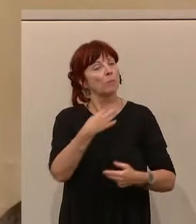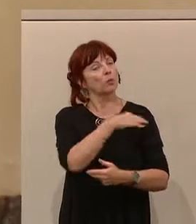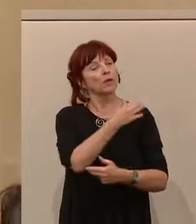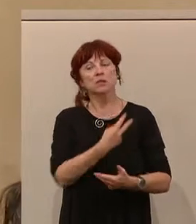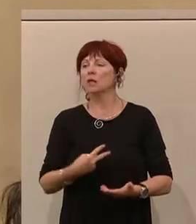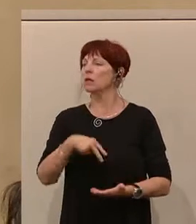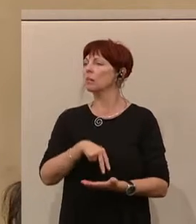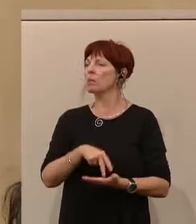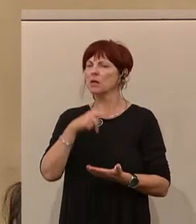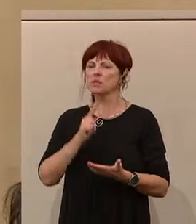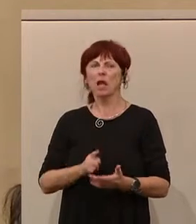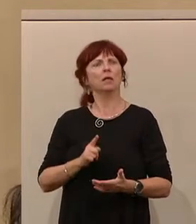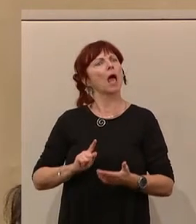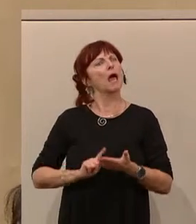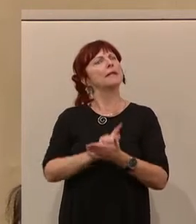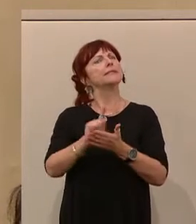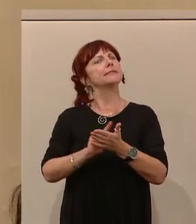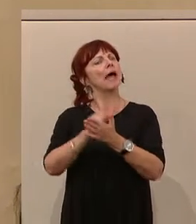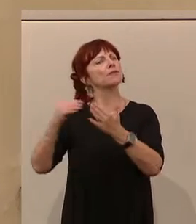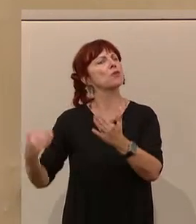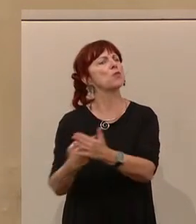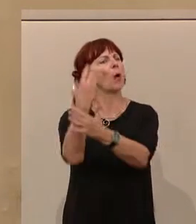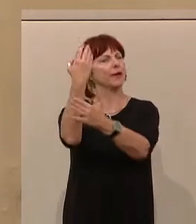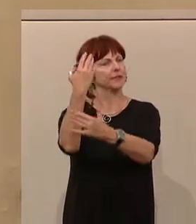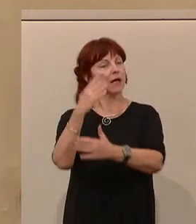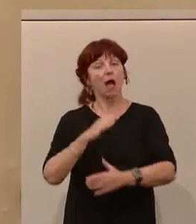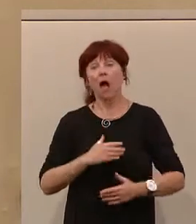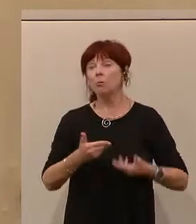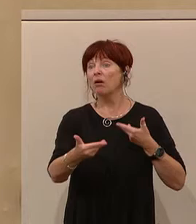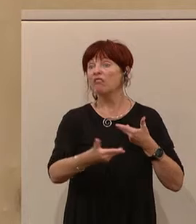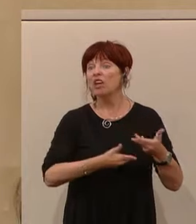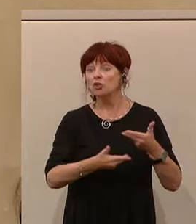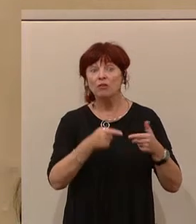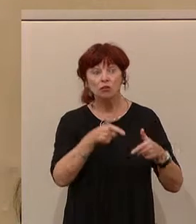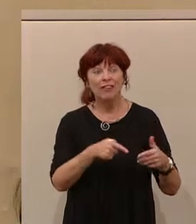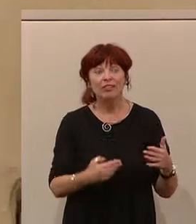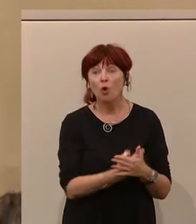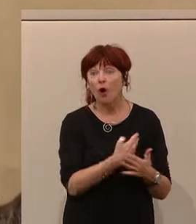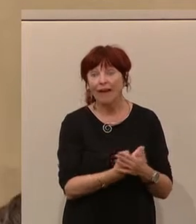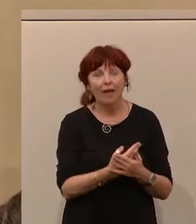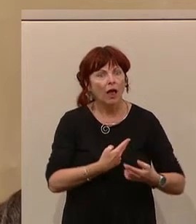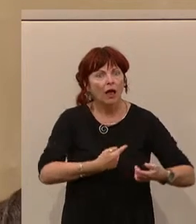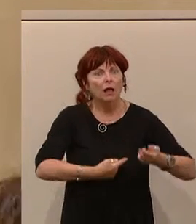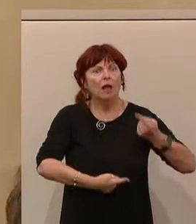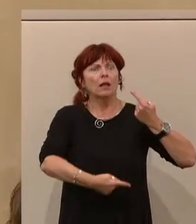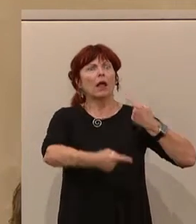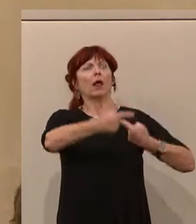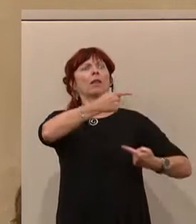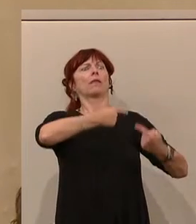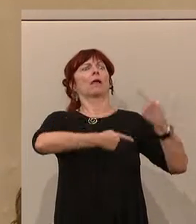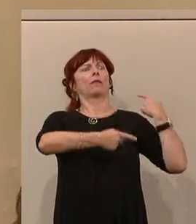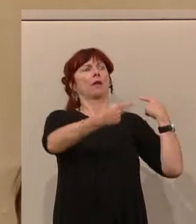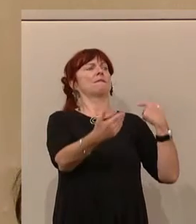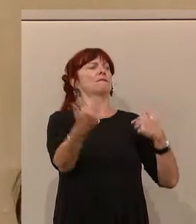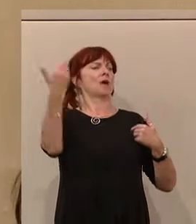Wahlslogan Zeit für Neues. Nur im Wirtschaftsbereich passiert gerade das komplette Gegenteil. Zurück in die Vergangenheit lautet